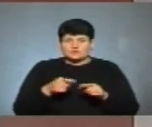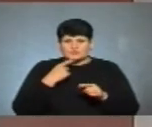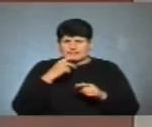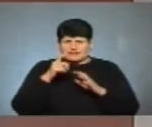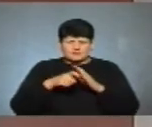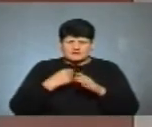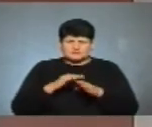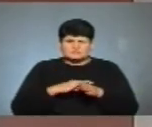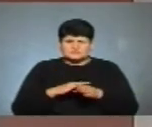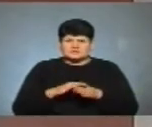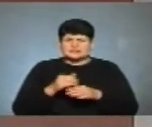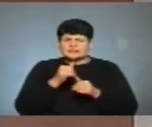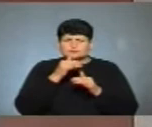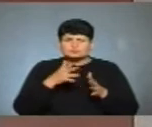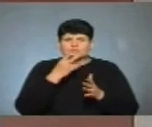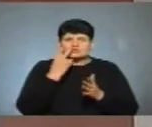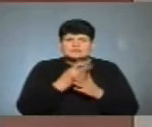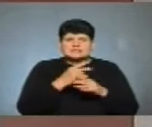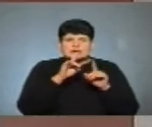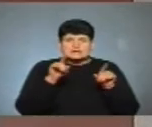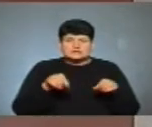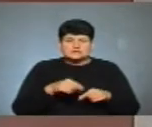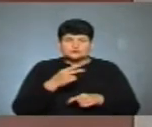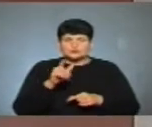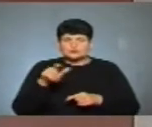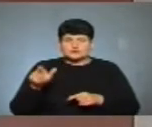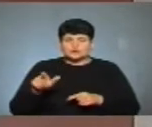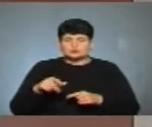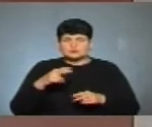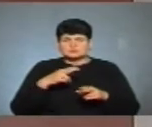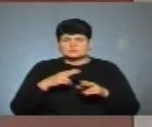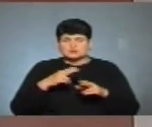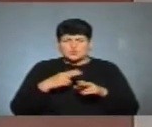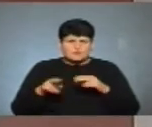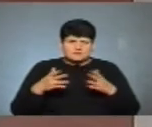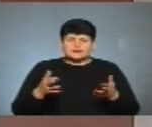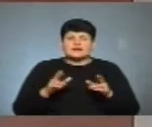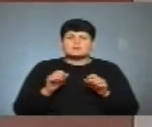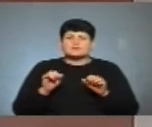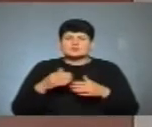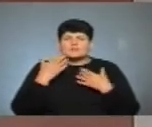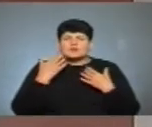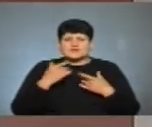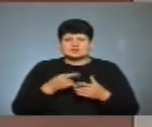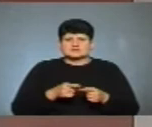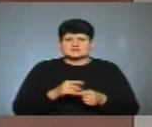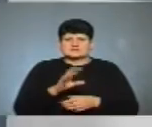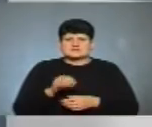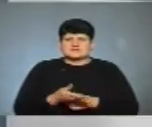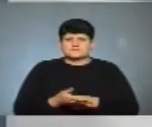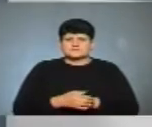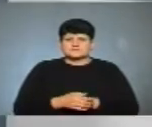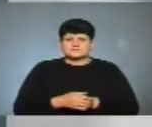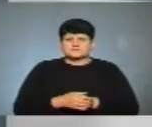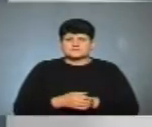впізнавані прізвища. Ну, ти ж не можеш подивитися на картинку людини, так? Так. Люди губилися. Як би можна було полегшити це все? Ну,